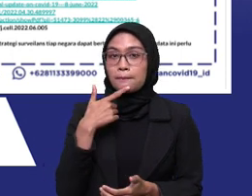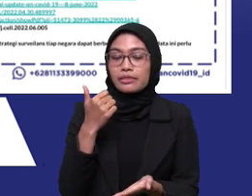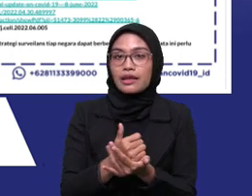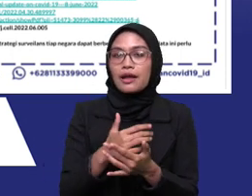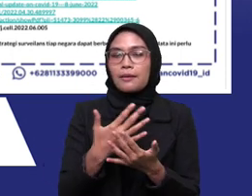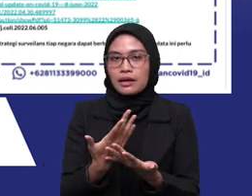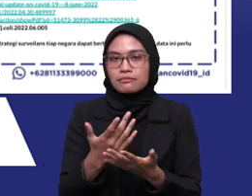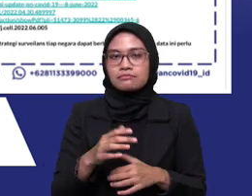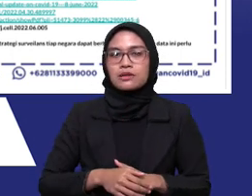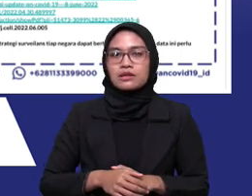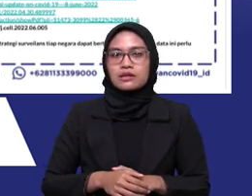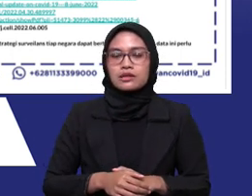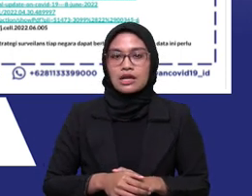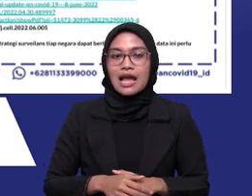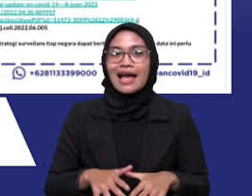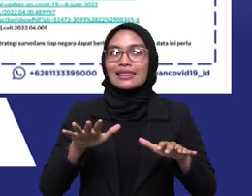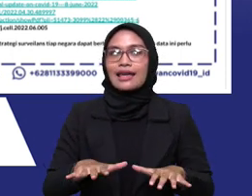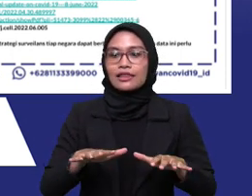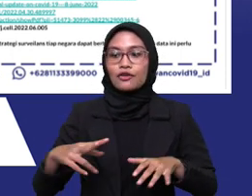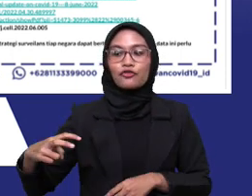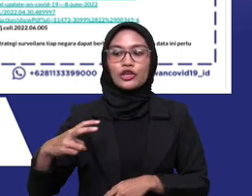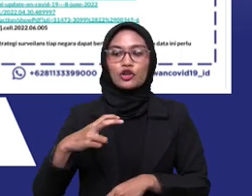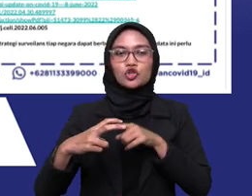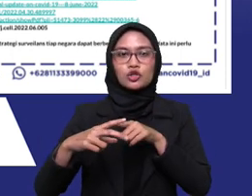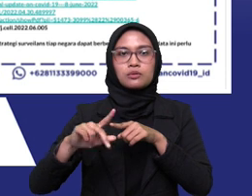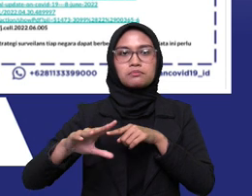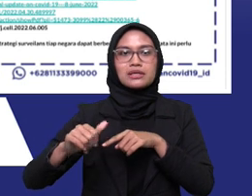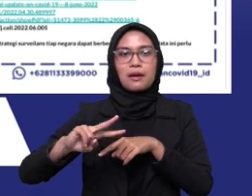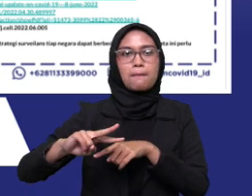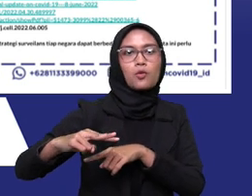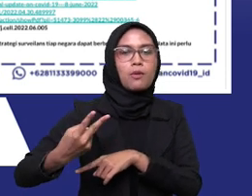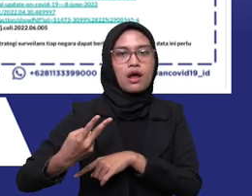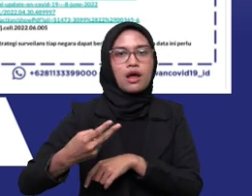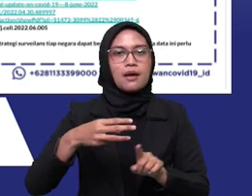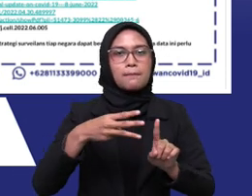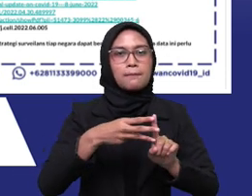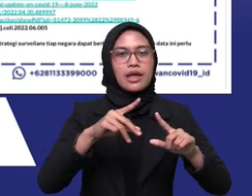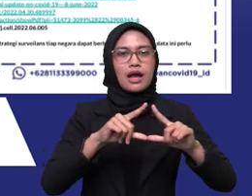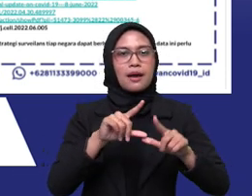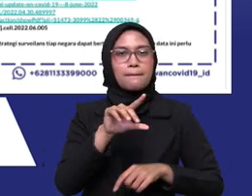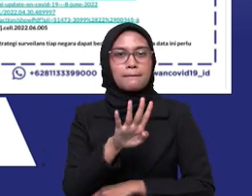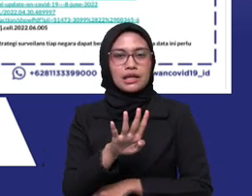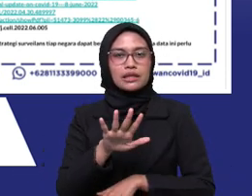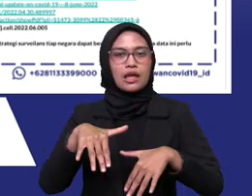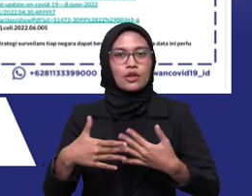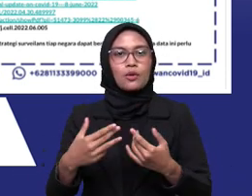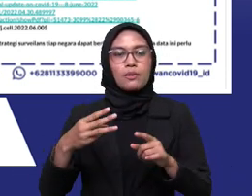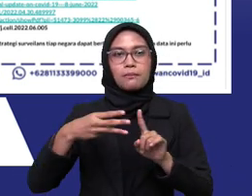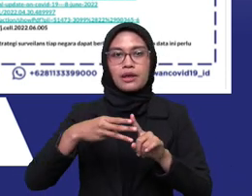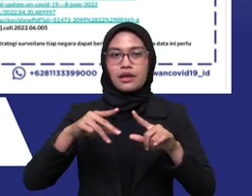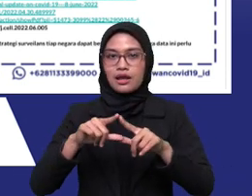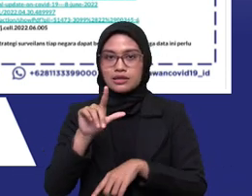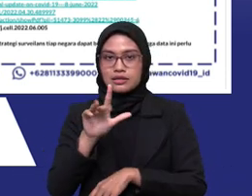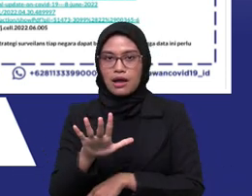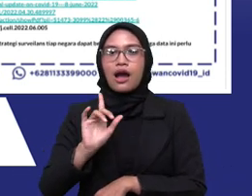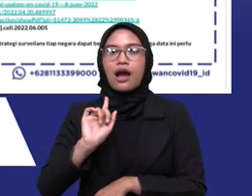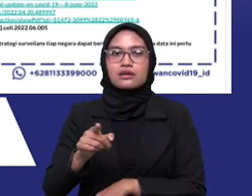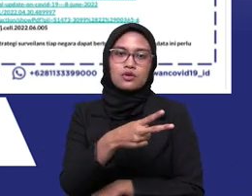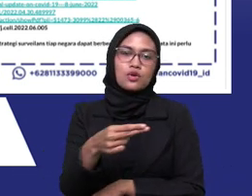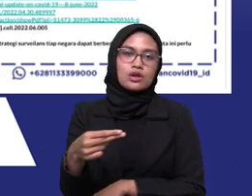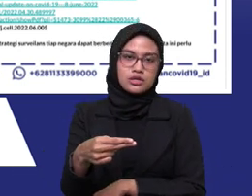mewaspadai ancaman mutasi virus baru varian pa4 dan bea5 yang sudah masuk ke Indonesia